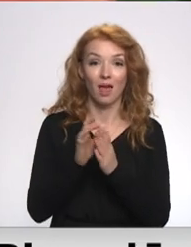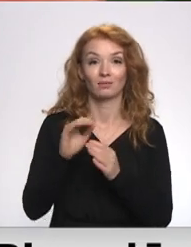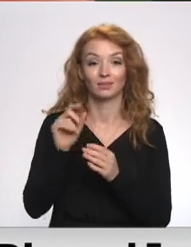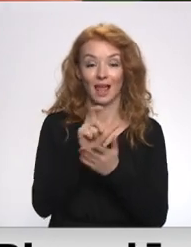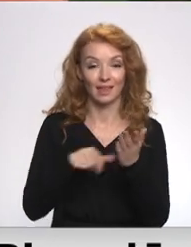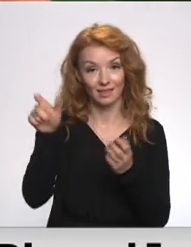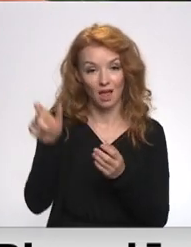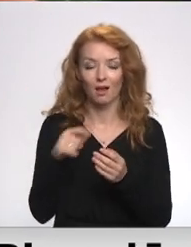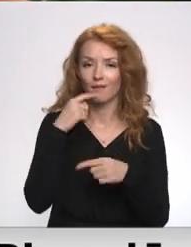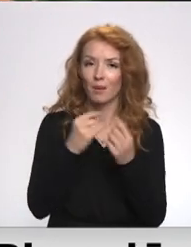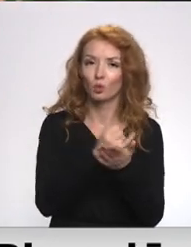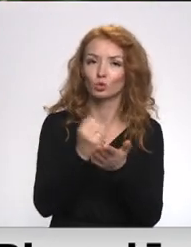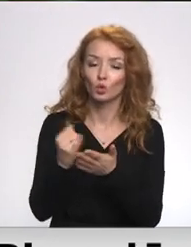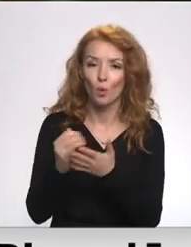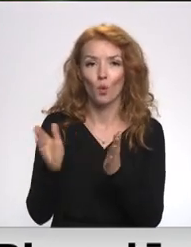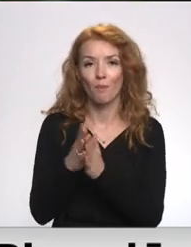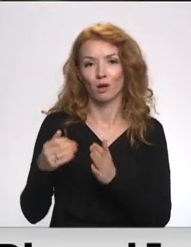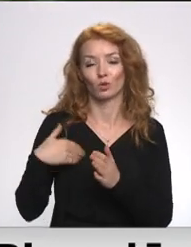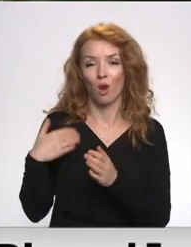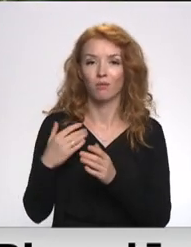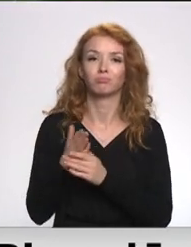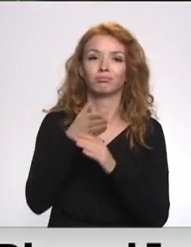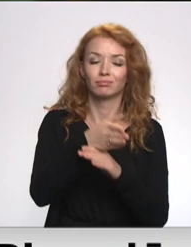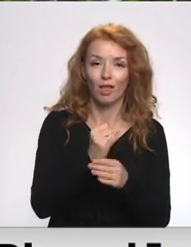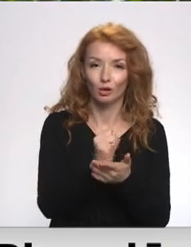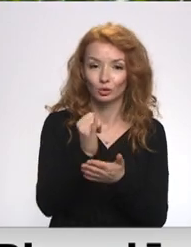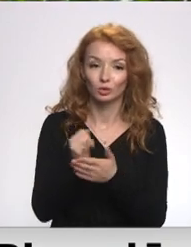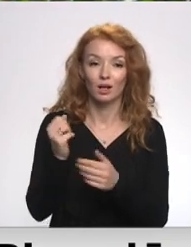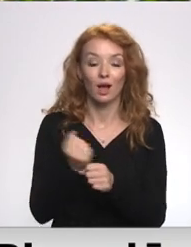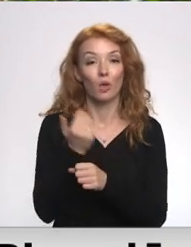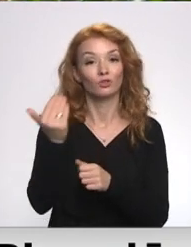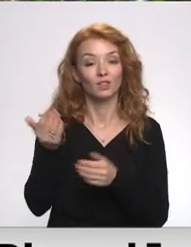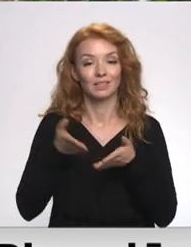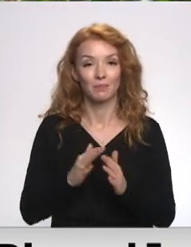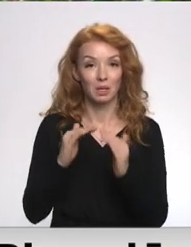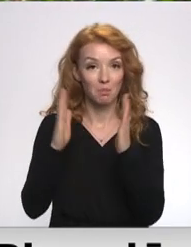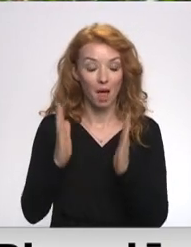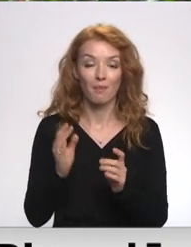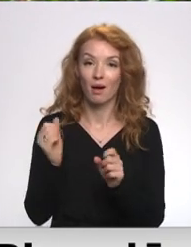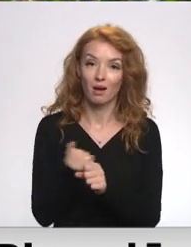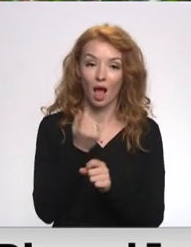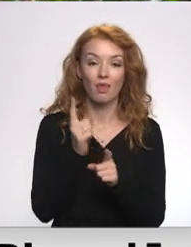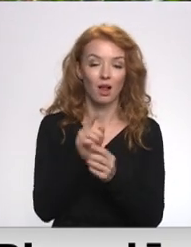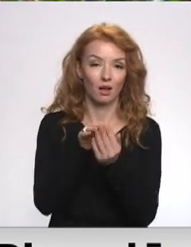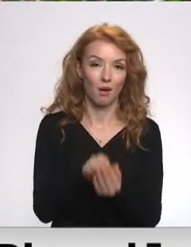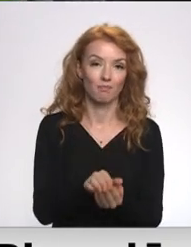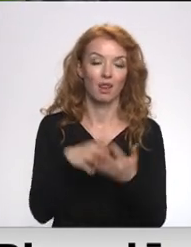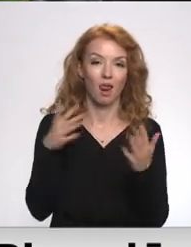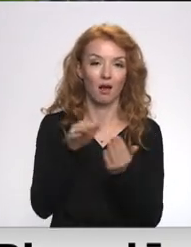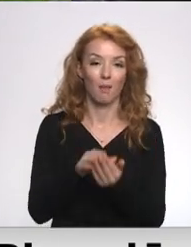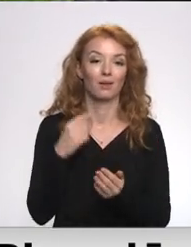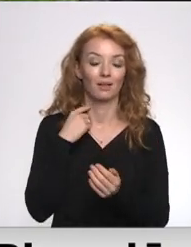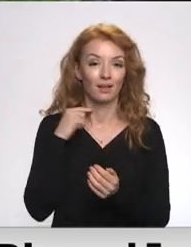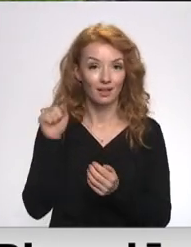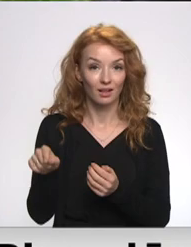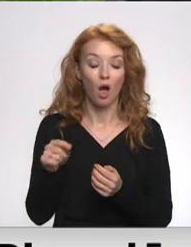uzkopšas pieminekļa vietu un ar skolēnu grupām dausies ekskursijās, gan uz Pumpura dzimtas mājām Birzgalē, gan Natusas vietu lielajos kapos Rīgā,